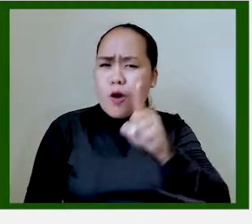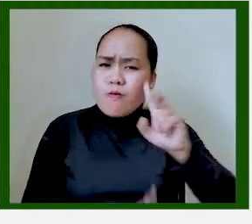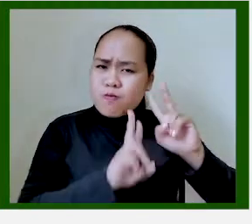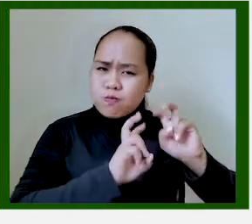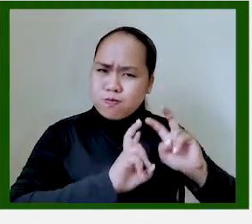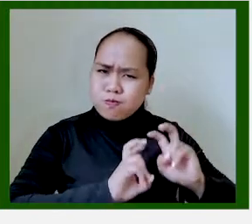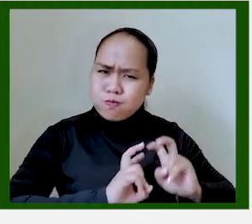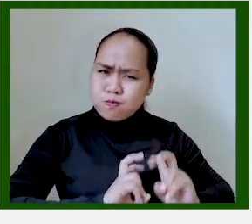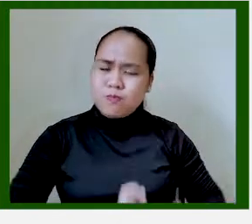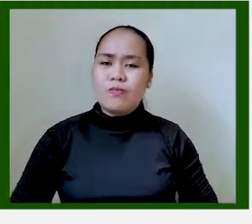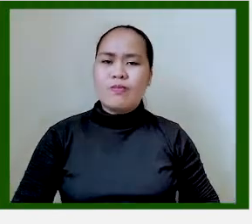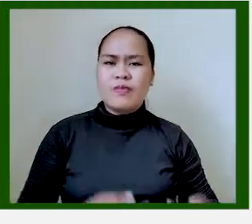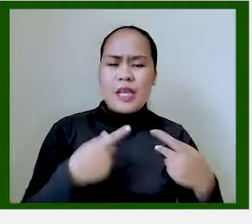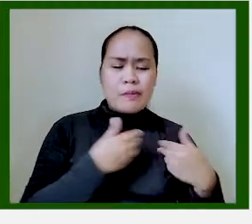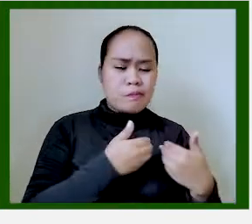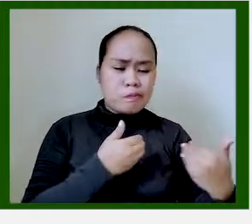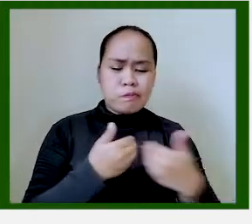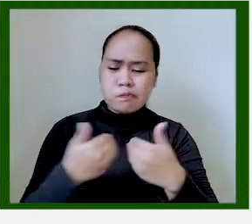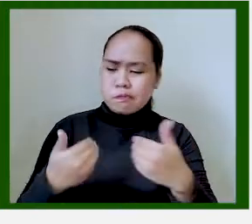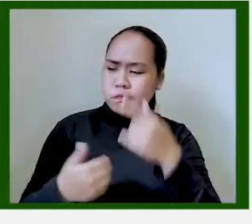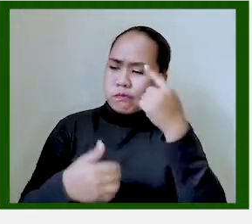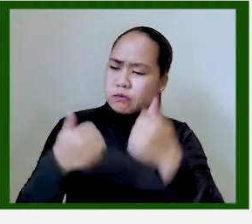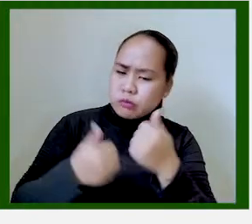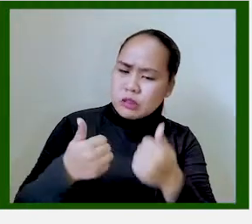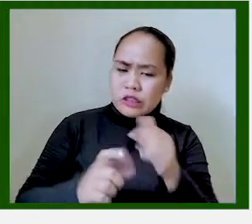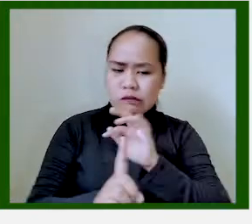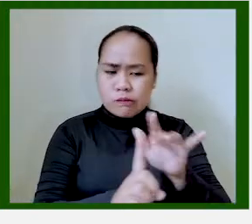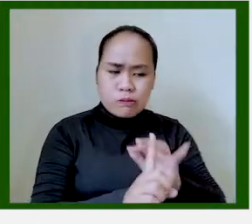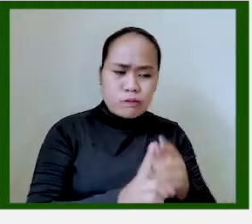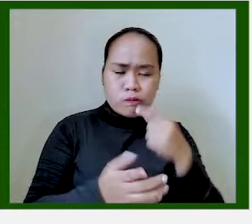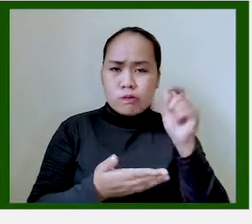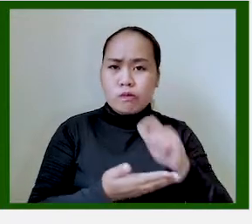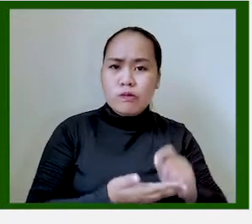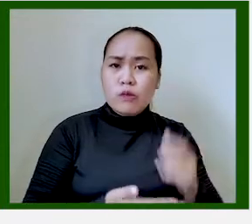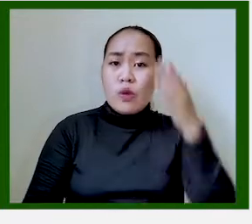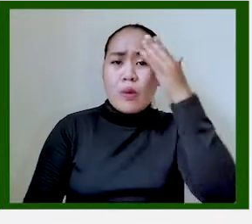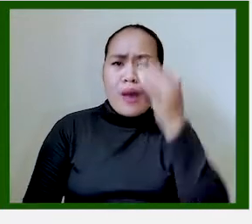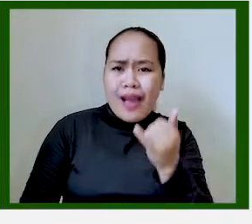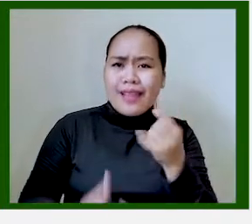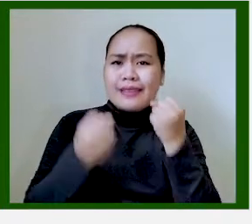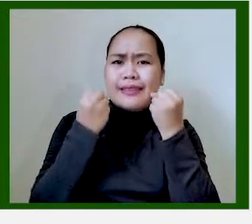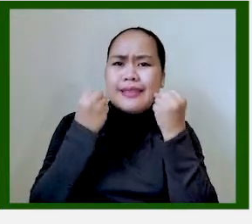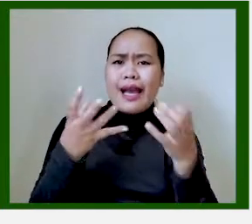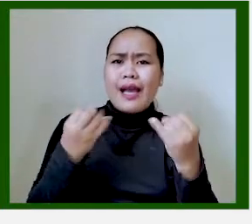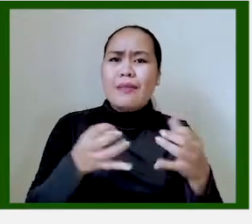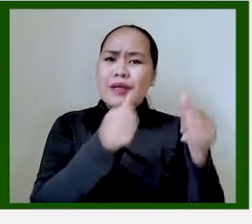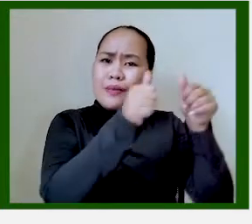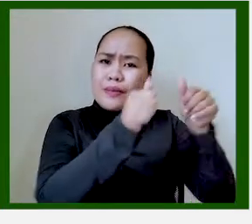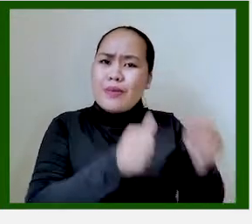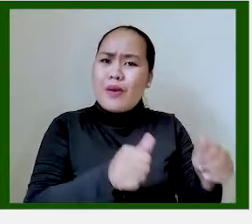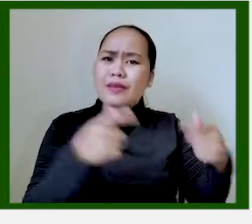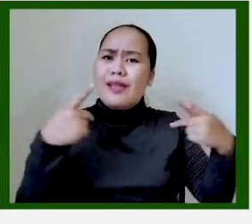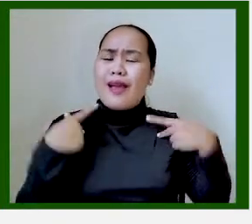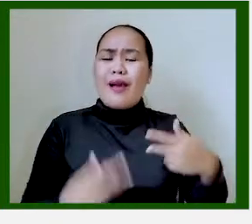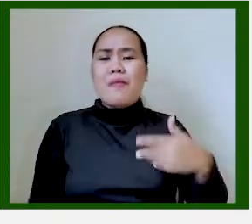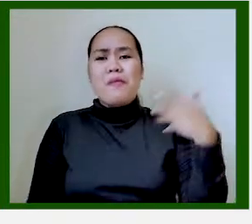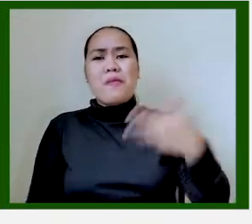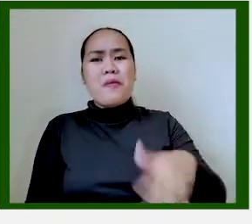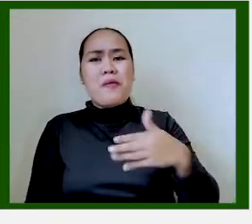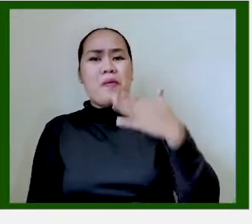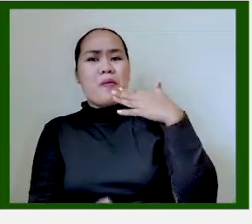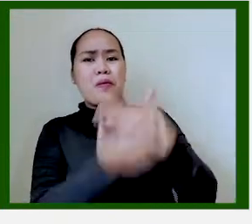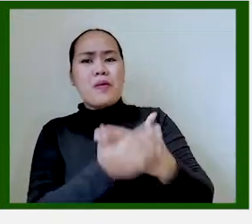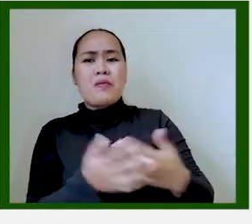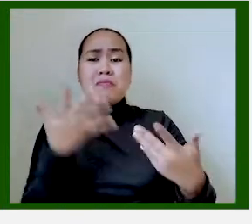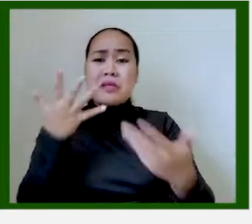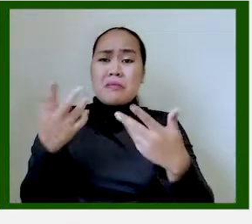process of elimination, no, kasi marami ring mga daming mga magagaling eh na nagpo-post sa Facebook kaso may